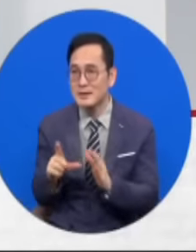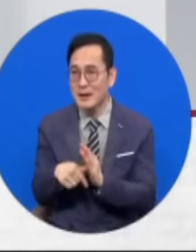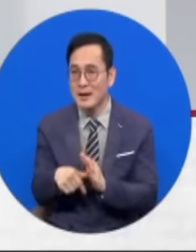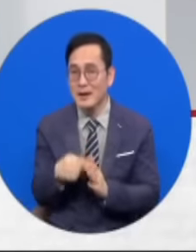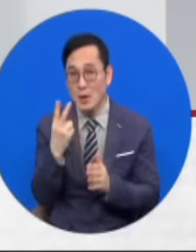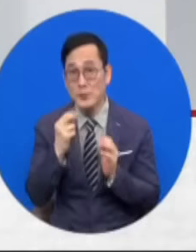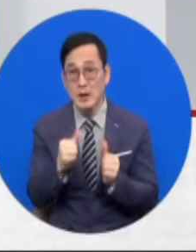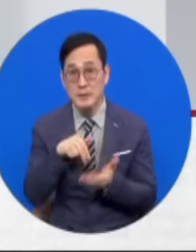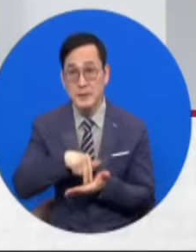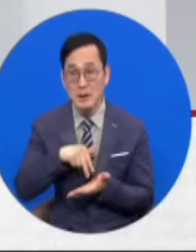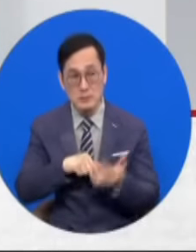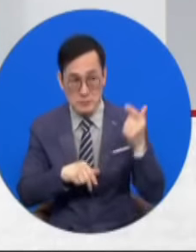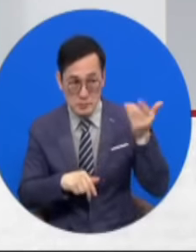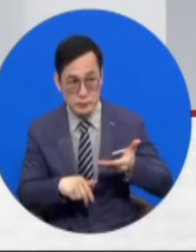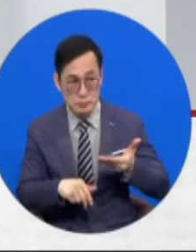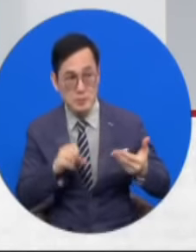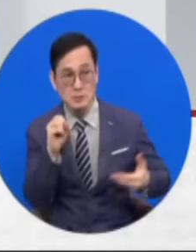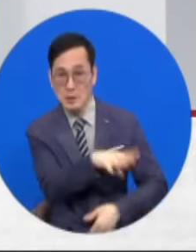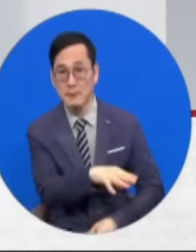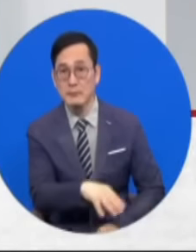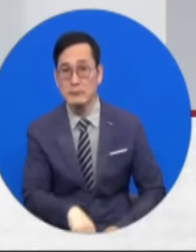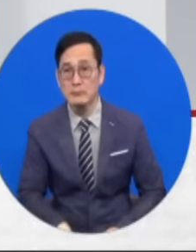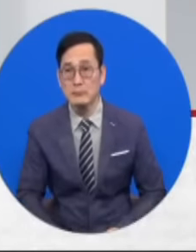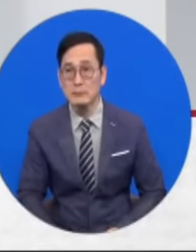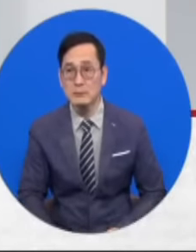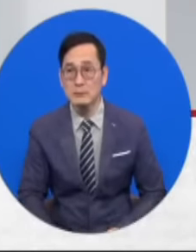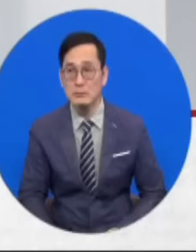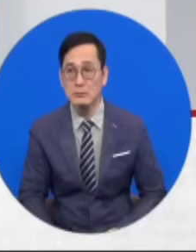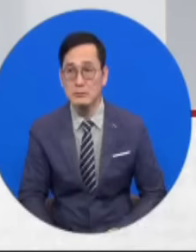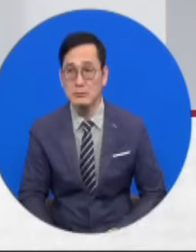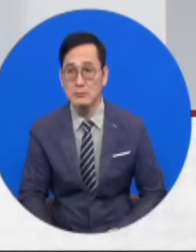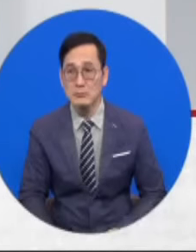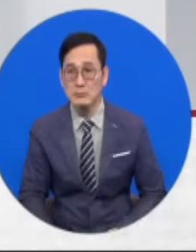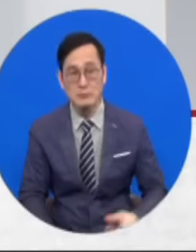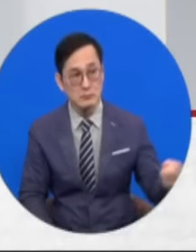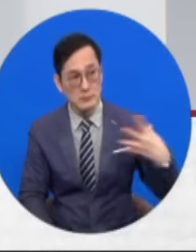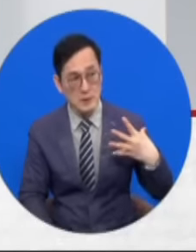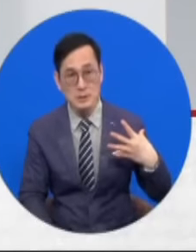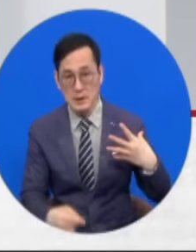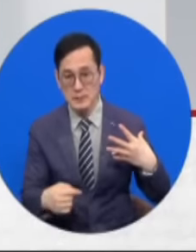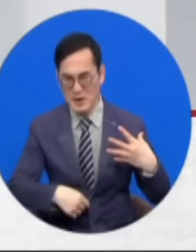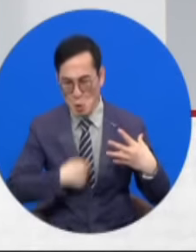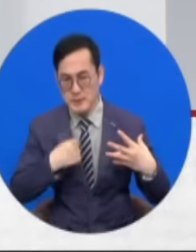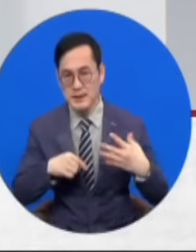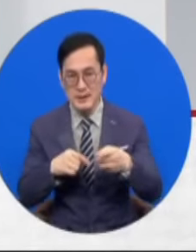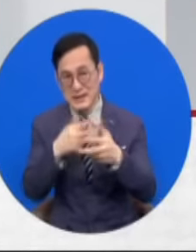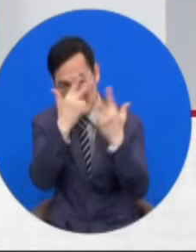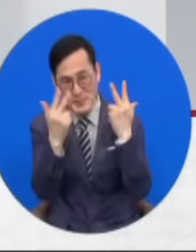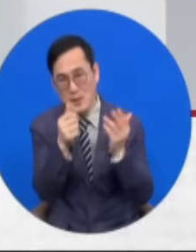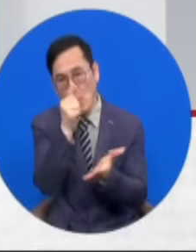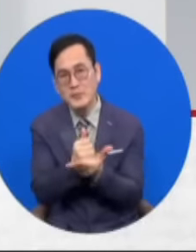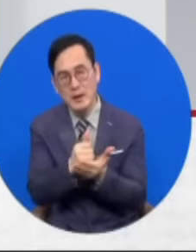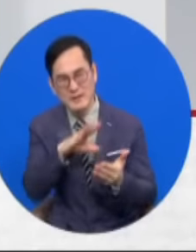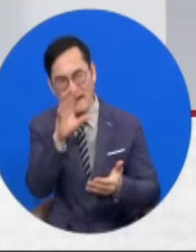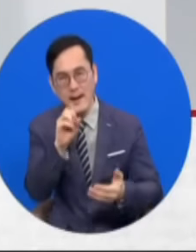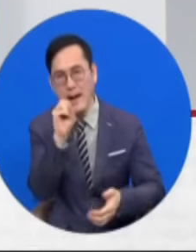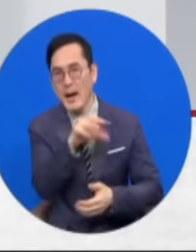검사 입장에서 국회의원이 질문하니까 난 대답했다 어 위정하 않게 대답했다 하면서 이야기 할 수도 있는 거예요 그러면은